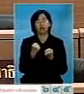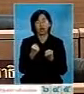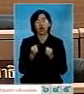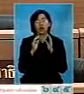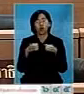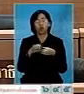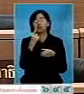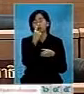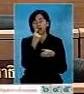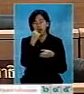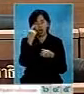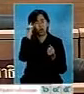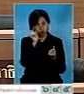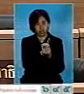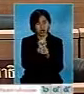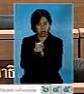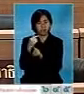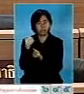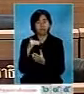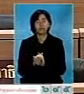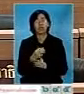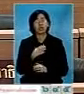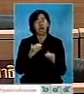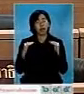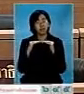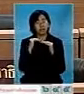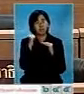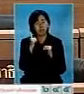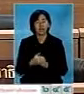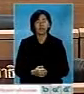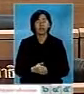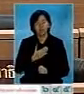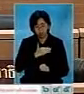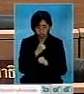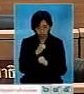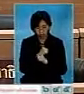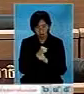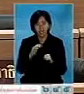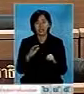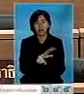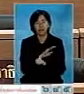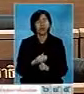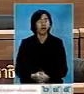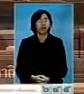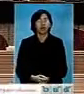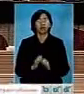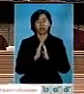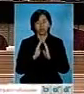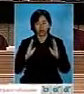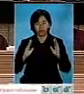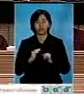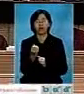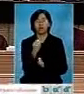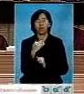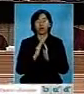ในนี้น่าจะรู้จักกันด้วยซ้ำจะให้ความเป็นธรรมกับพวกเราหน่อยได้ไหมครับที่จะได้ทำงานกันอย่างเต็มที่ครับ ครับขอบคุณนะท่านบุญยอดที่ได้แจ้งข่าว